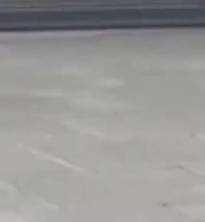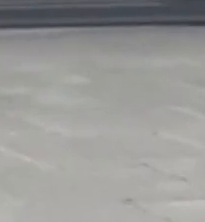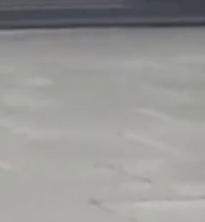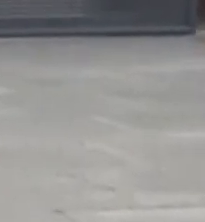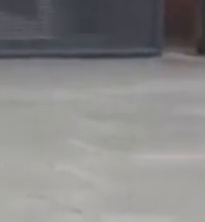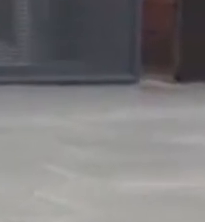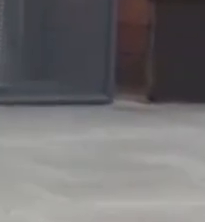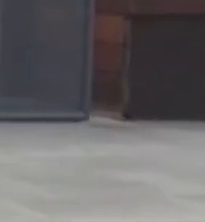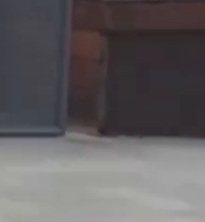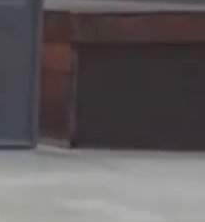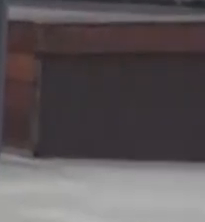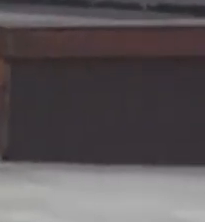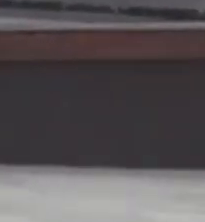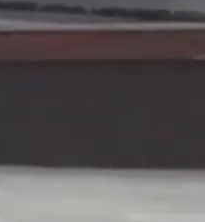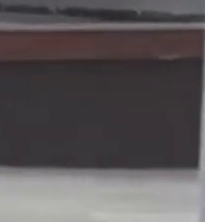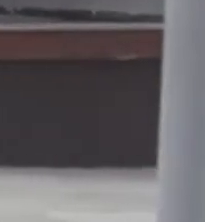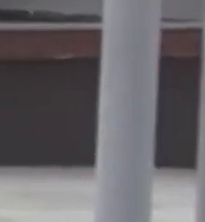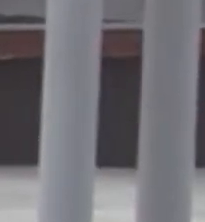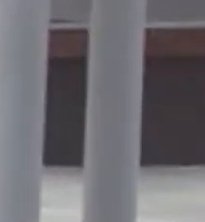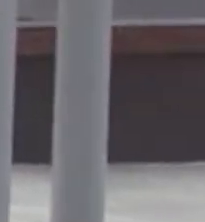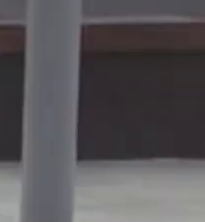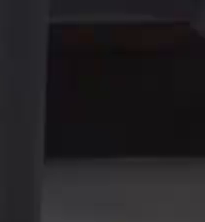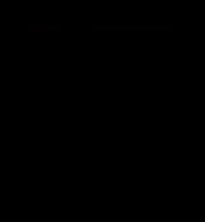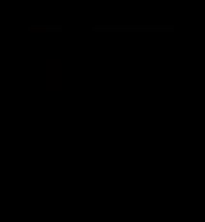נאשם, ורק לעתיד הפנים.